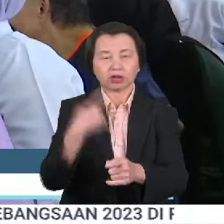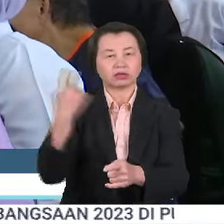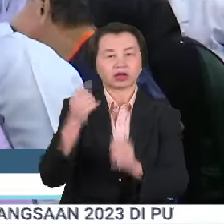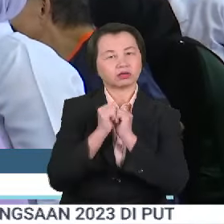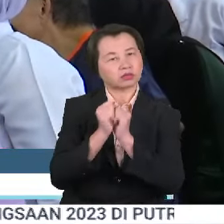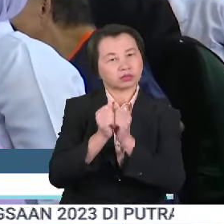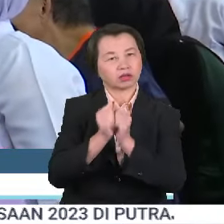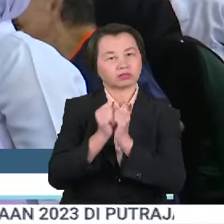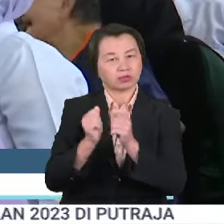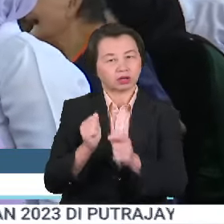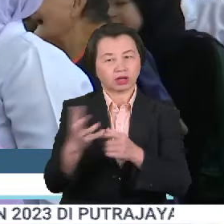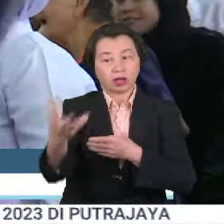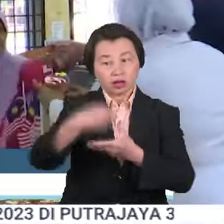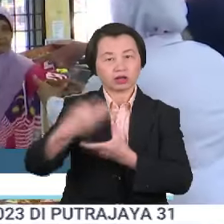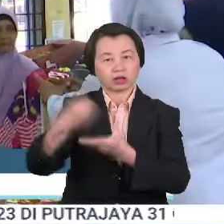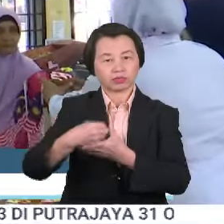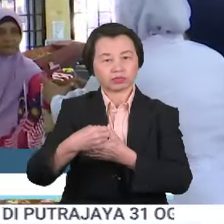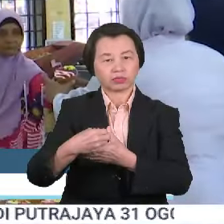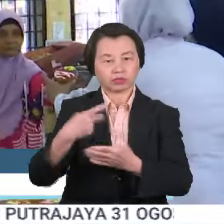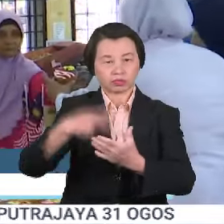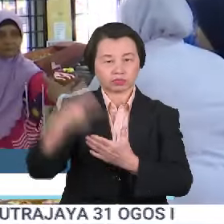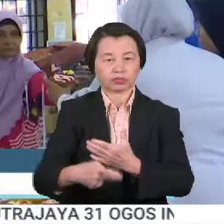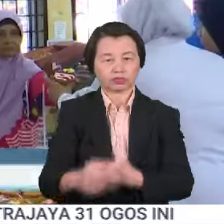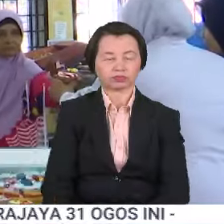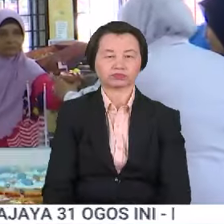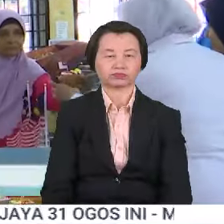lah bersama-sama terlibat dengan progress